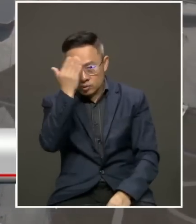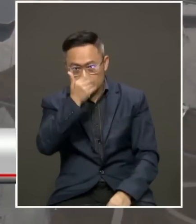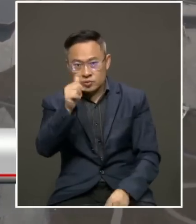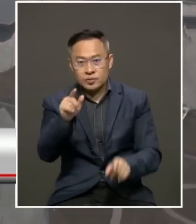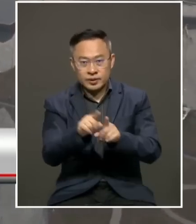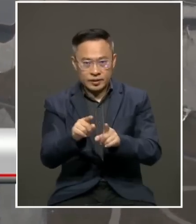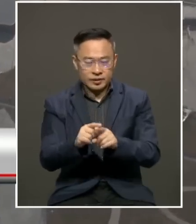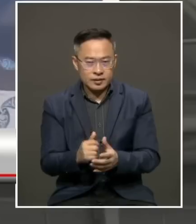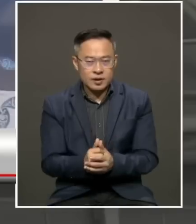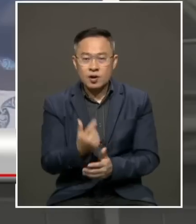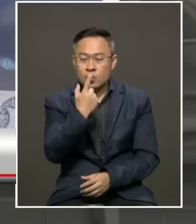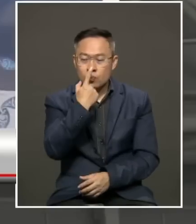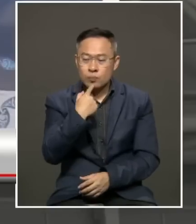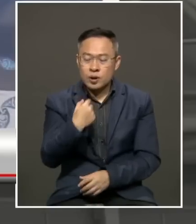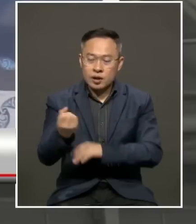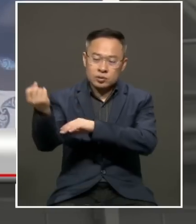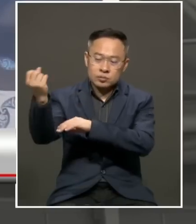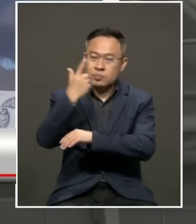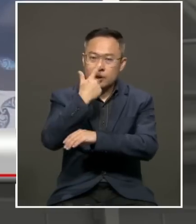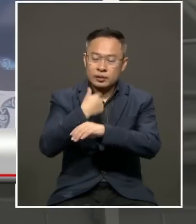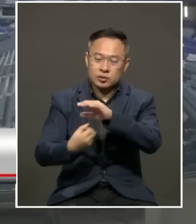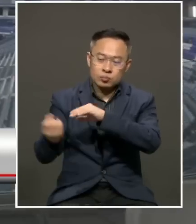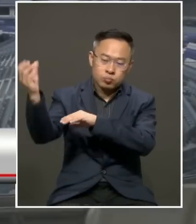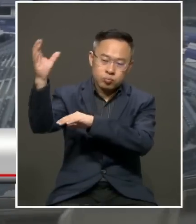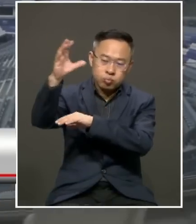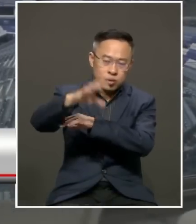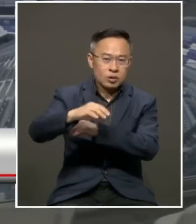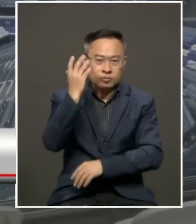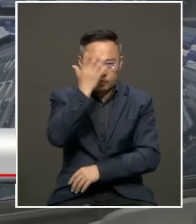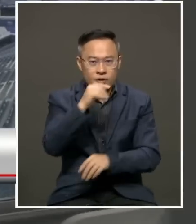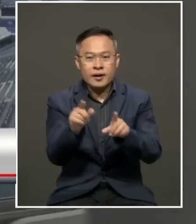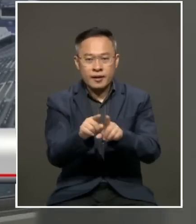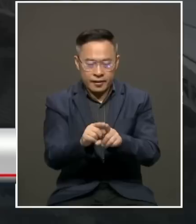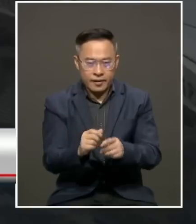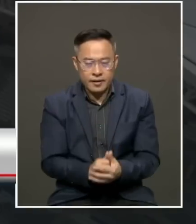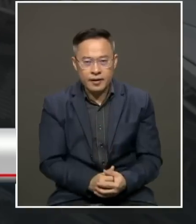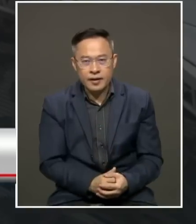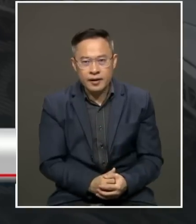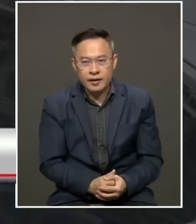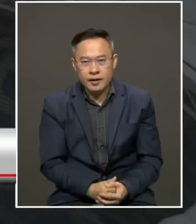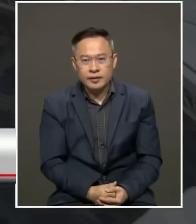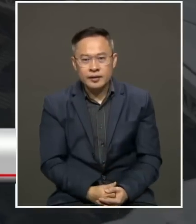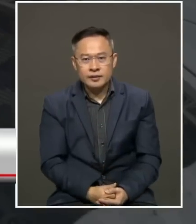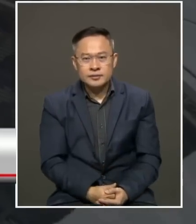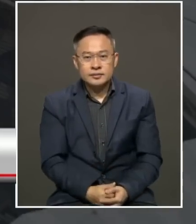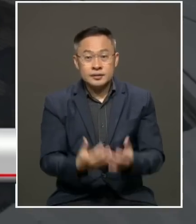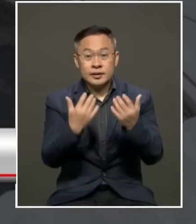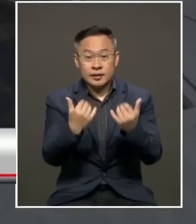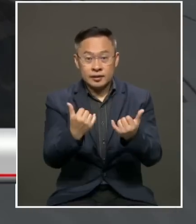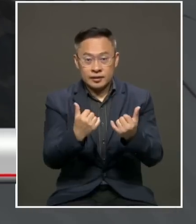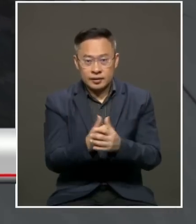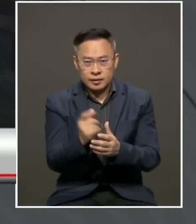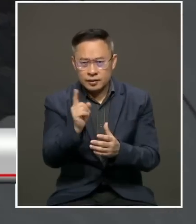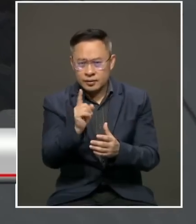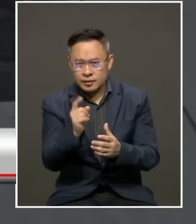เมื่อกี้มีภาพเป็นแบบพระอาทิตย์อัสดงเหนือครับขึ้นมาสวยงามมากๆนะคะแล้วทีนี้มาดูอีก 1สนามค่ะสนามนี้ชื่อเรา